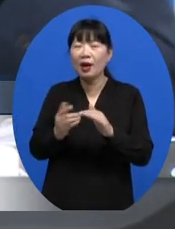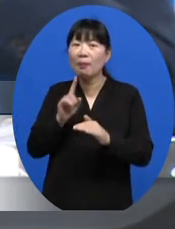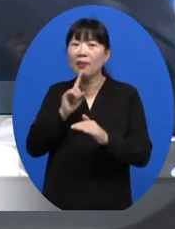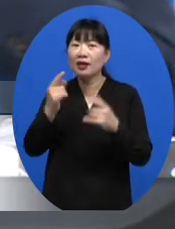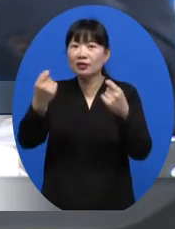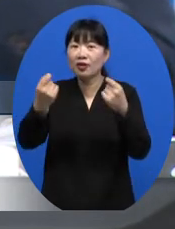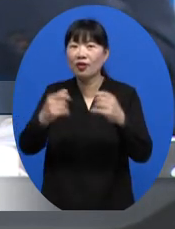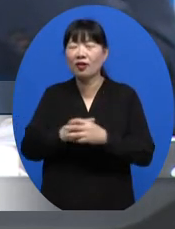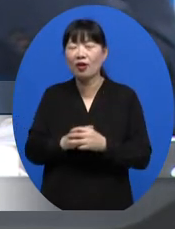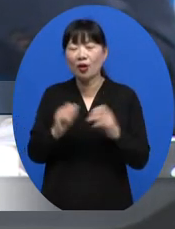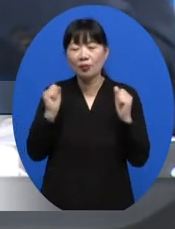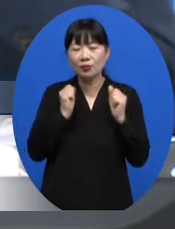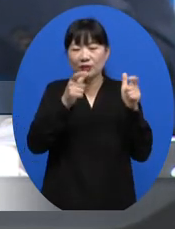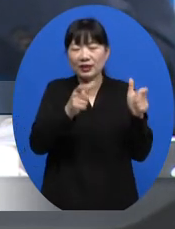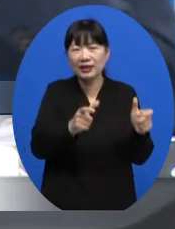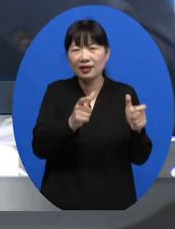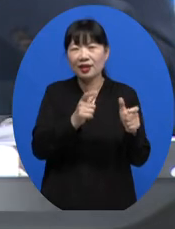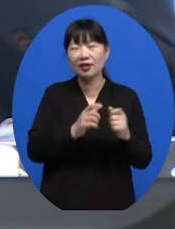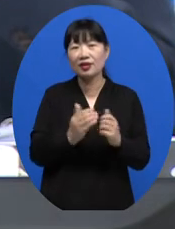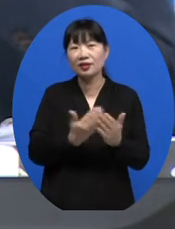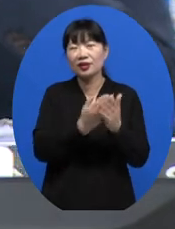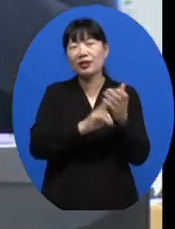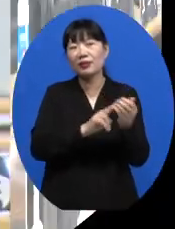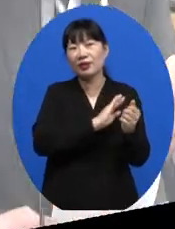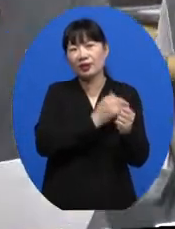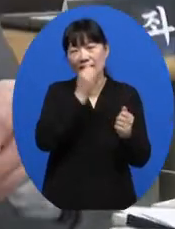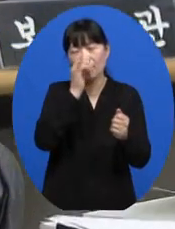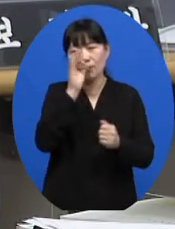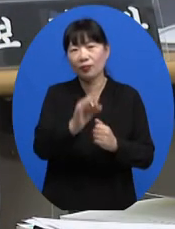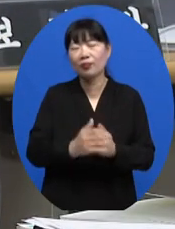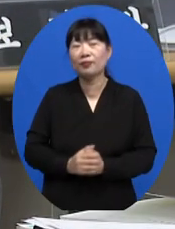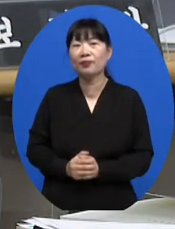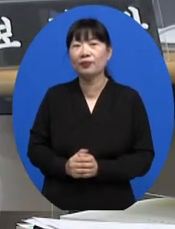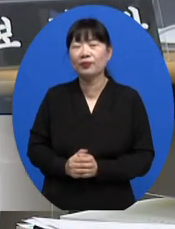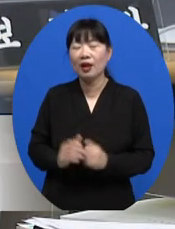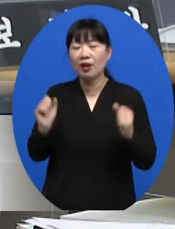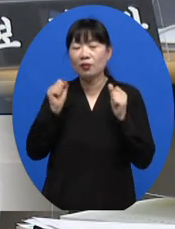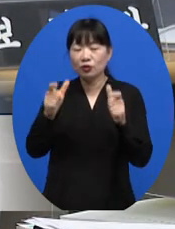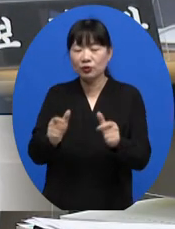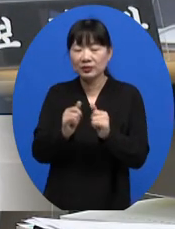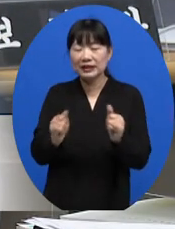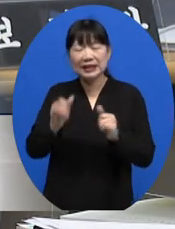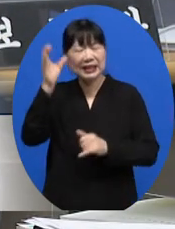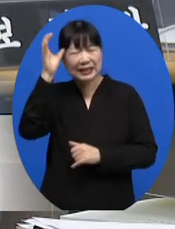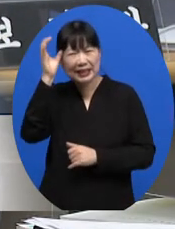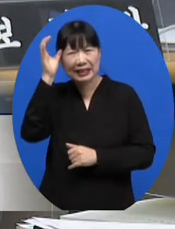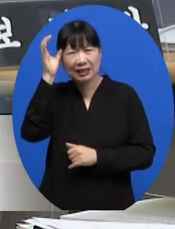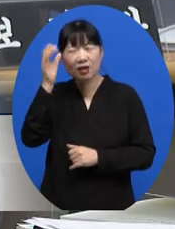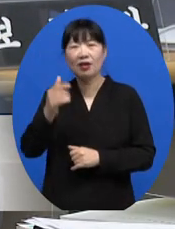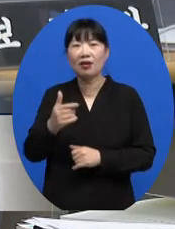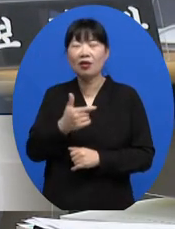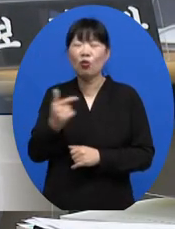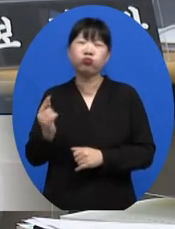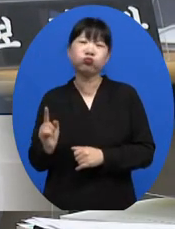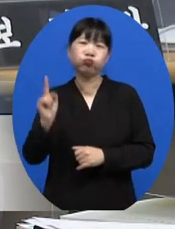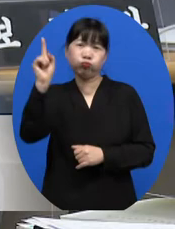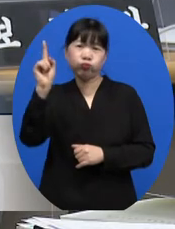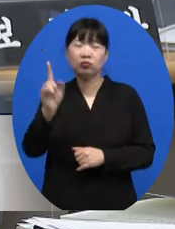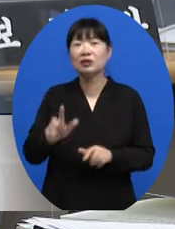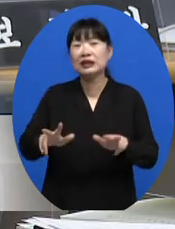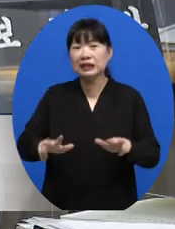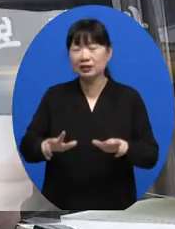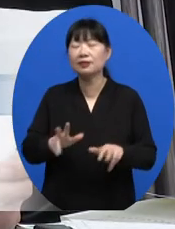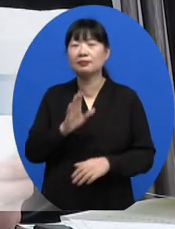말씀드린 것처럼 북포를 성장 잠재 이 북부 주민들의 이런 기대감이 굉장히 고조되고 있는 것이